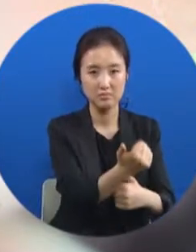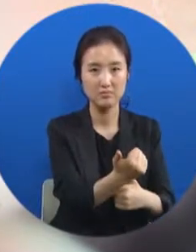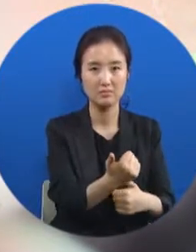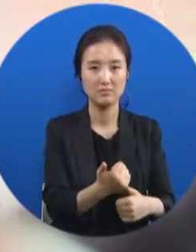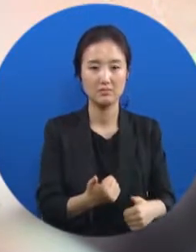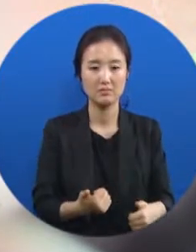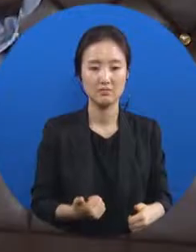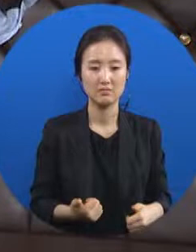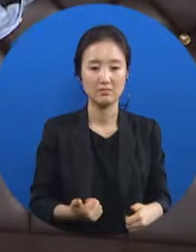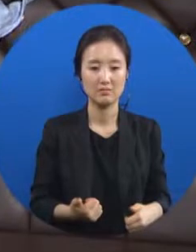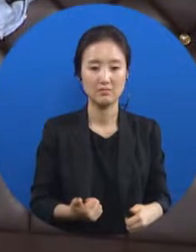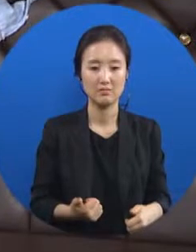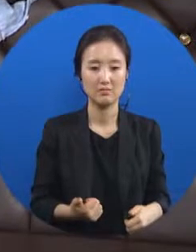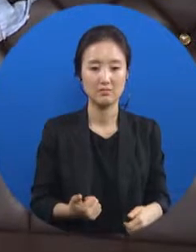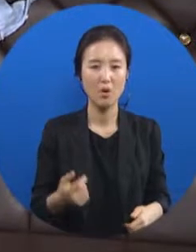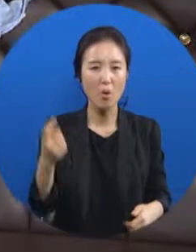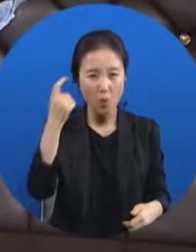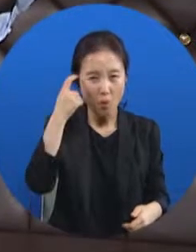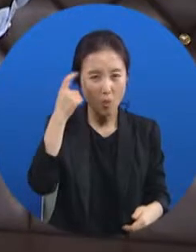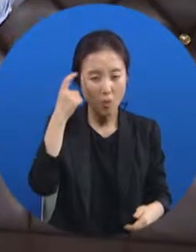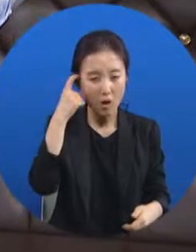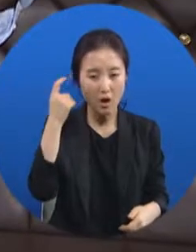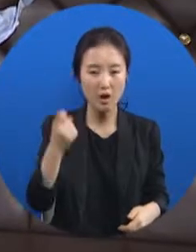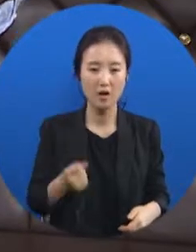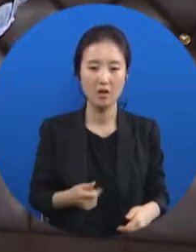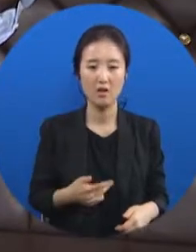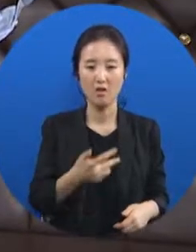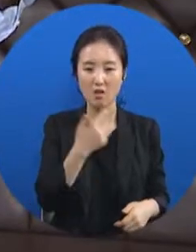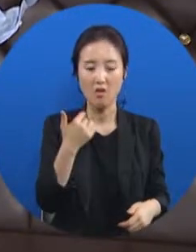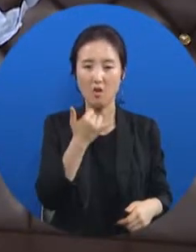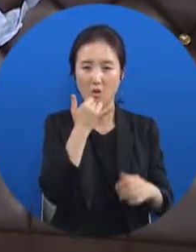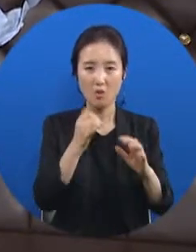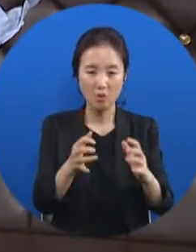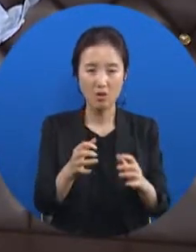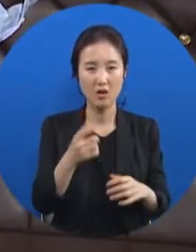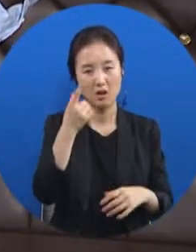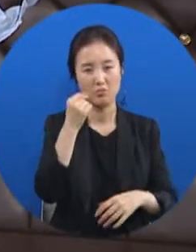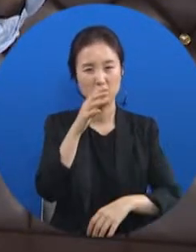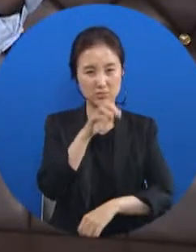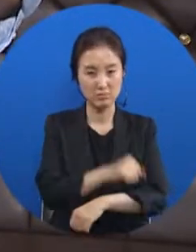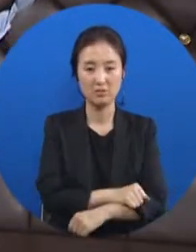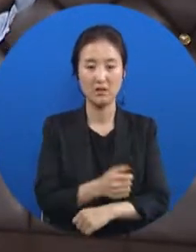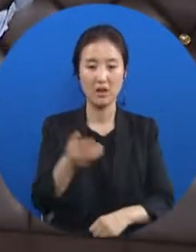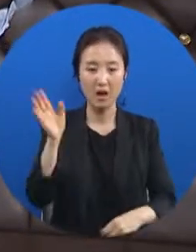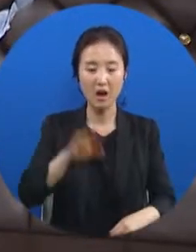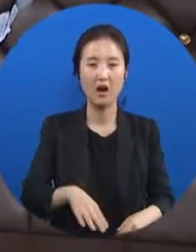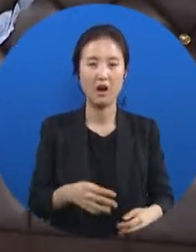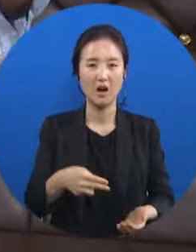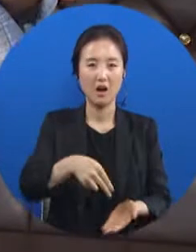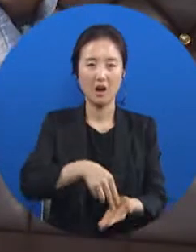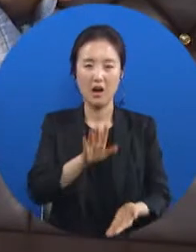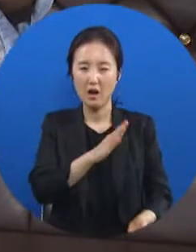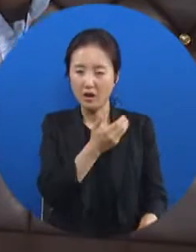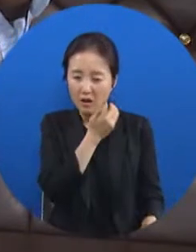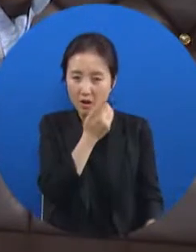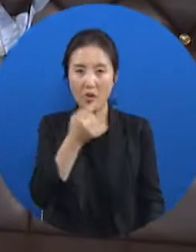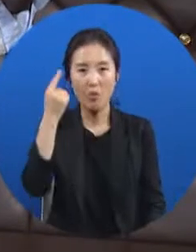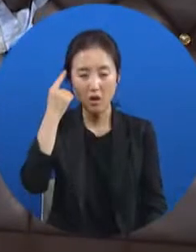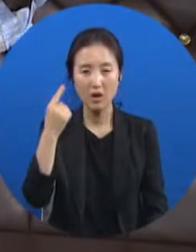어떻게 이런 일이 있냐? 영어, 독어, 일어, 능통이 그런 거 하나 못하냐? 저 정말